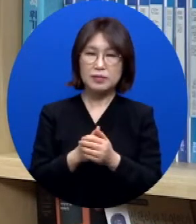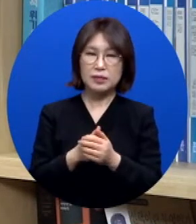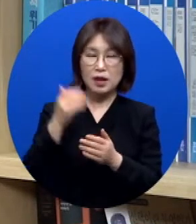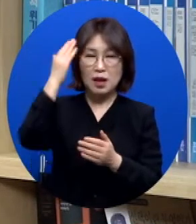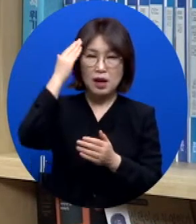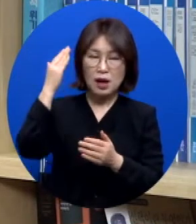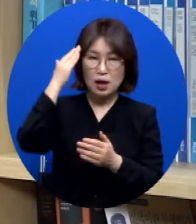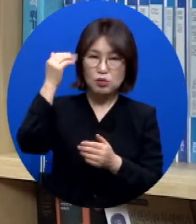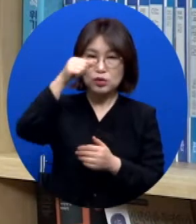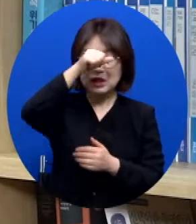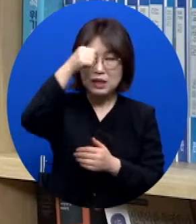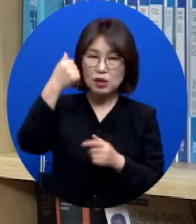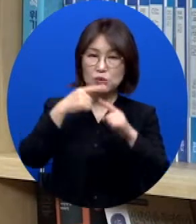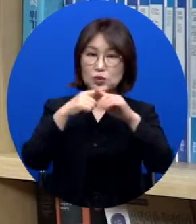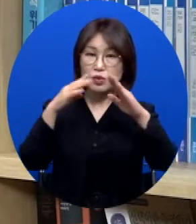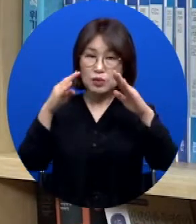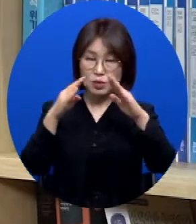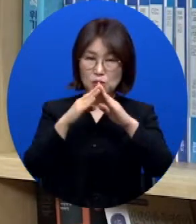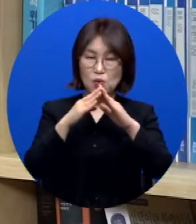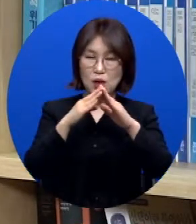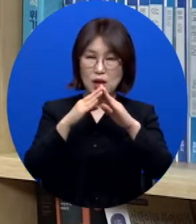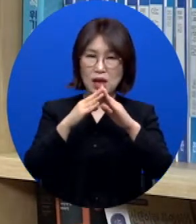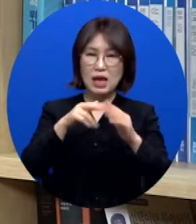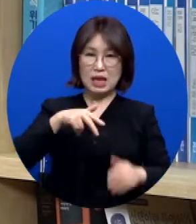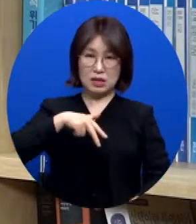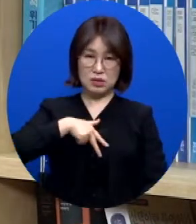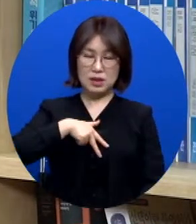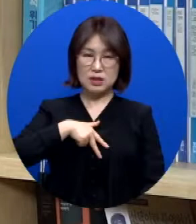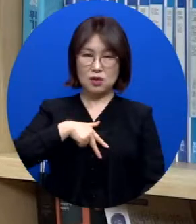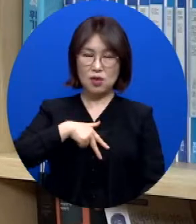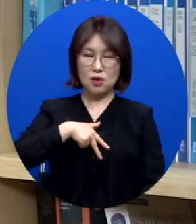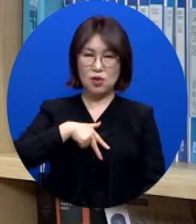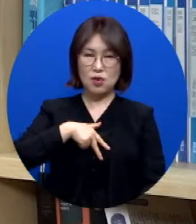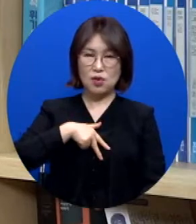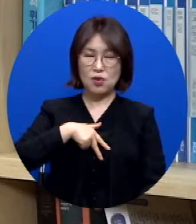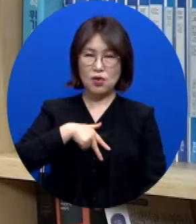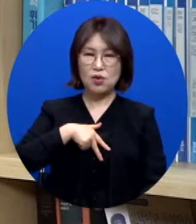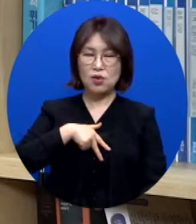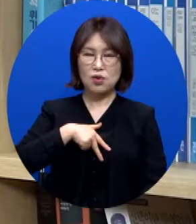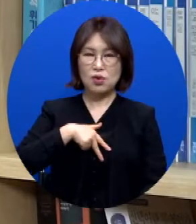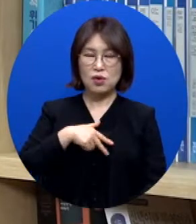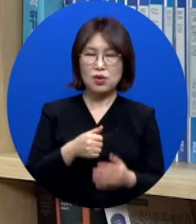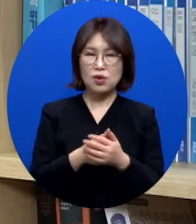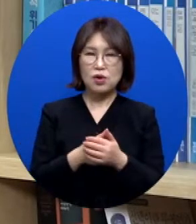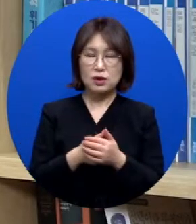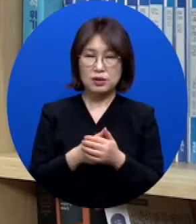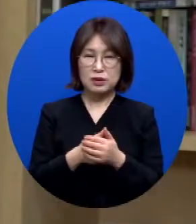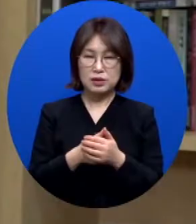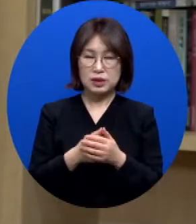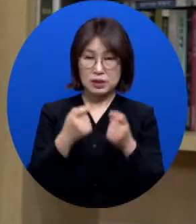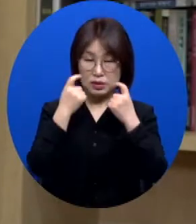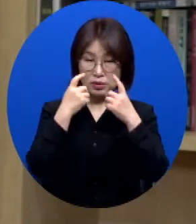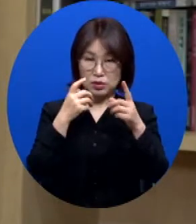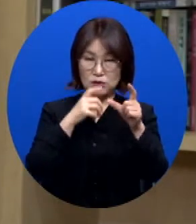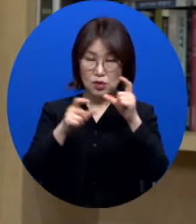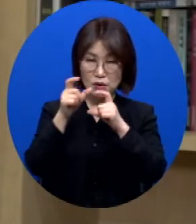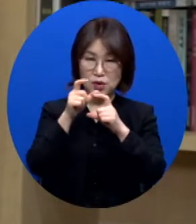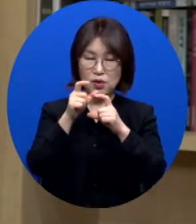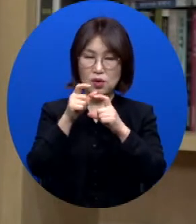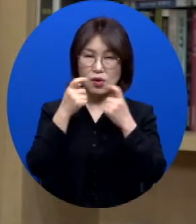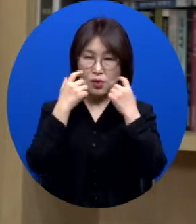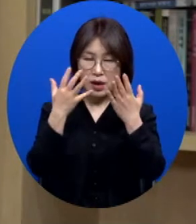한국 장로교회의 어떤 정체성, 이 장로교회의 어떤 정체성을 회복하는